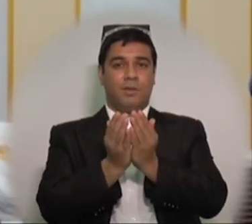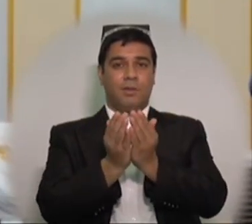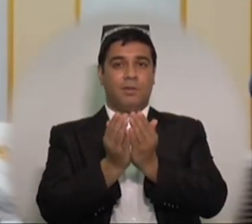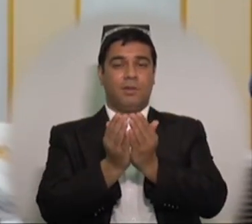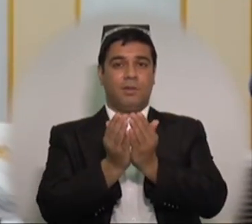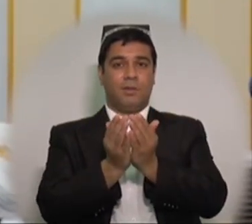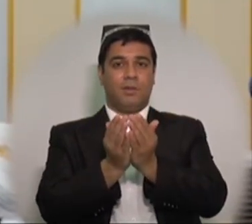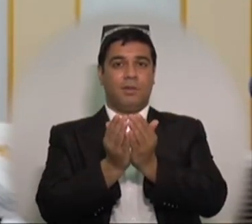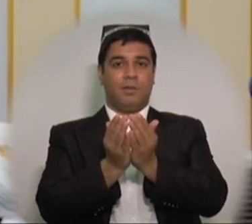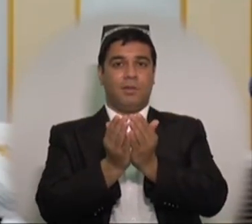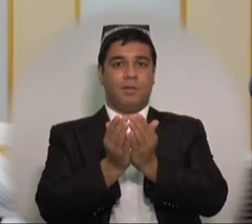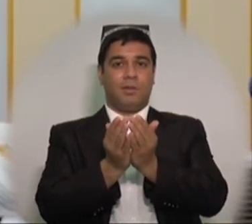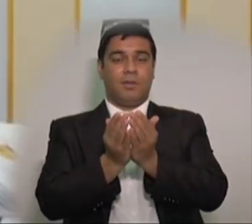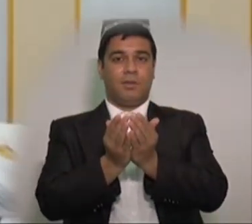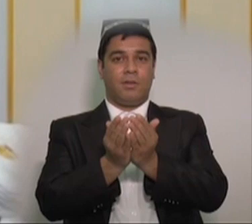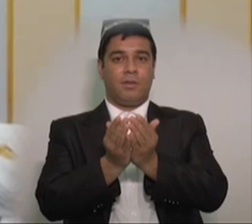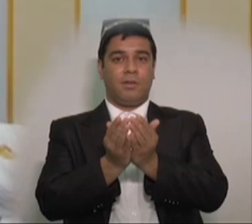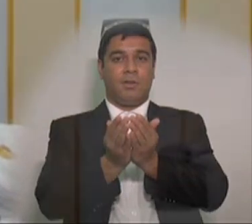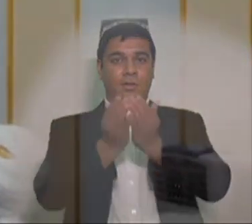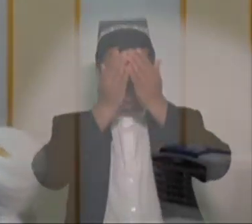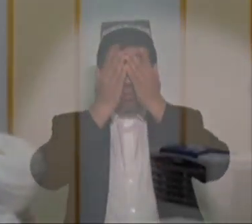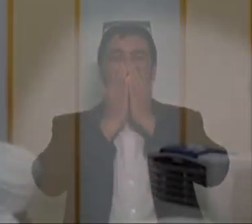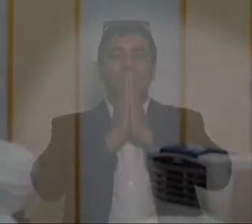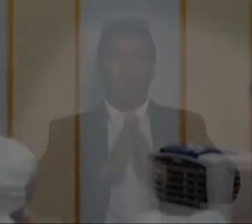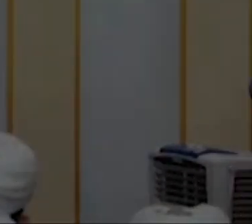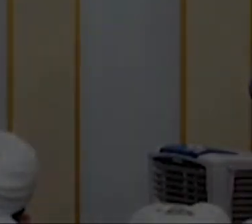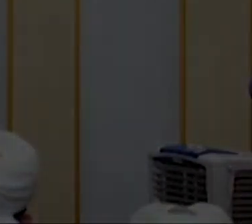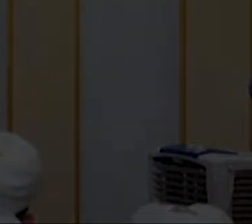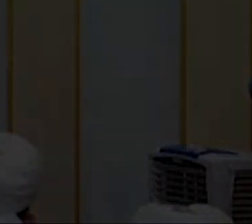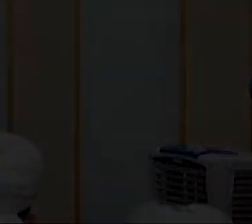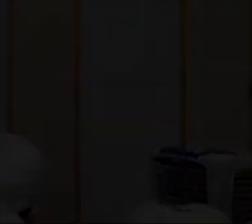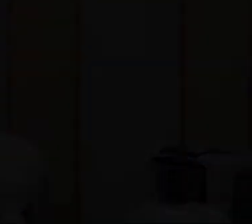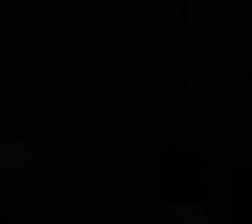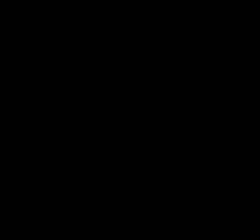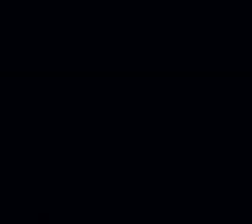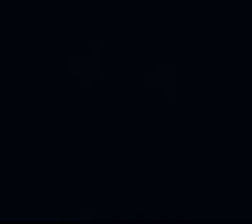وعلى آله وأصحابه أجمعين برحمتك يا أرحم الراحمين.